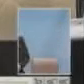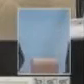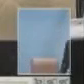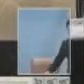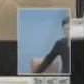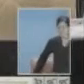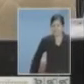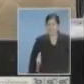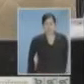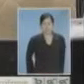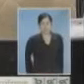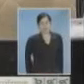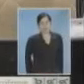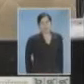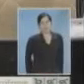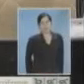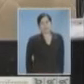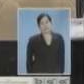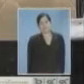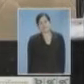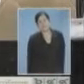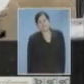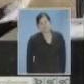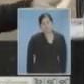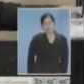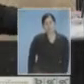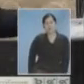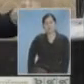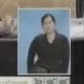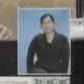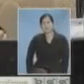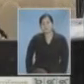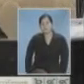ท่านวิชัยลำสุธีฮะเชิญครับ